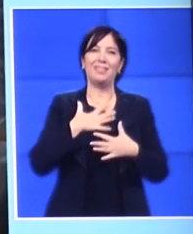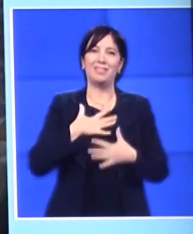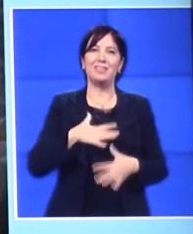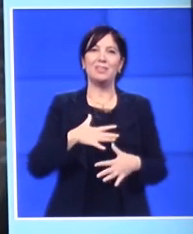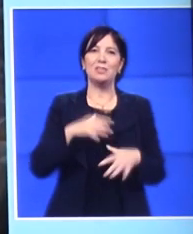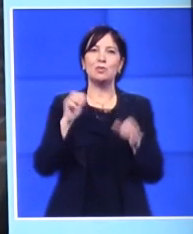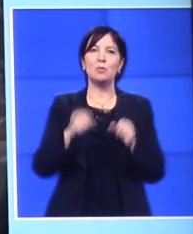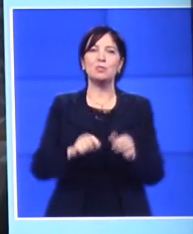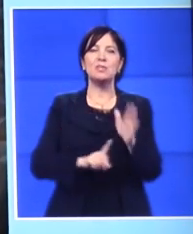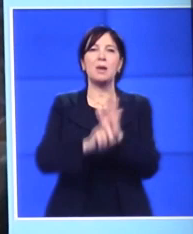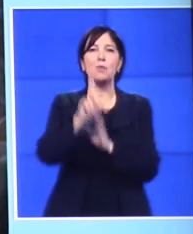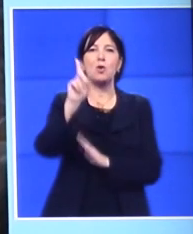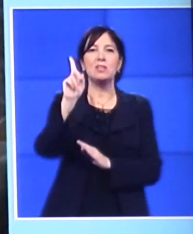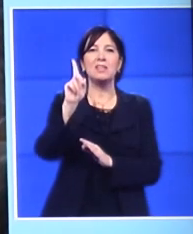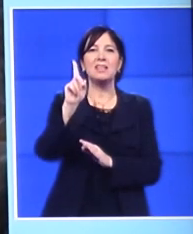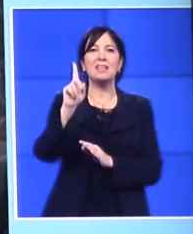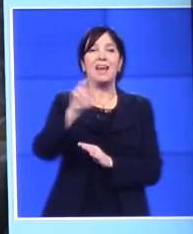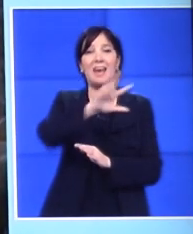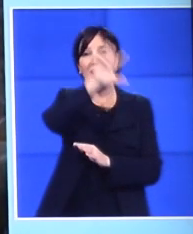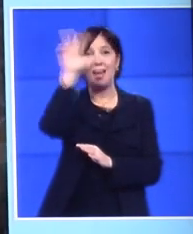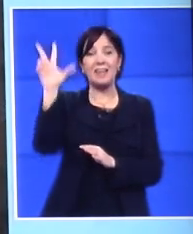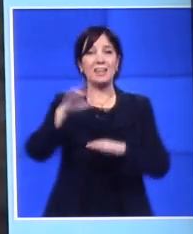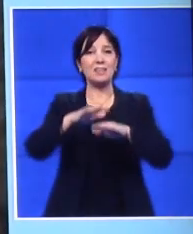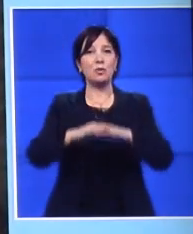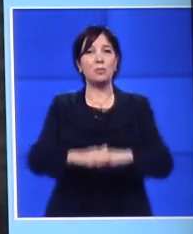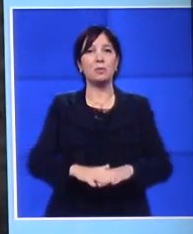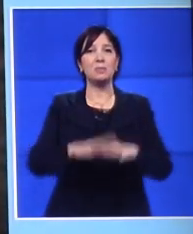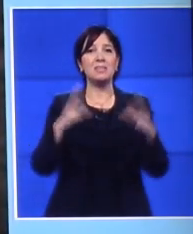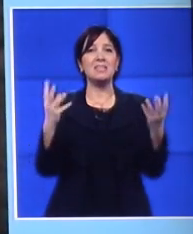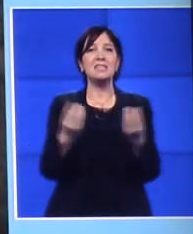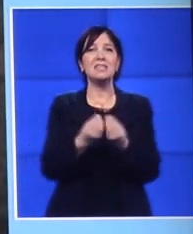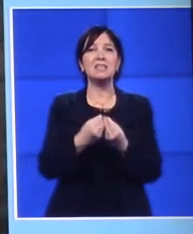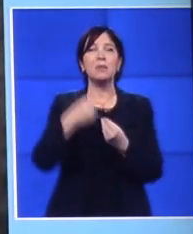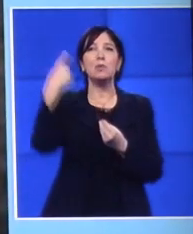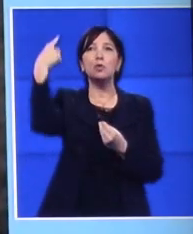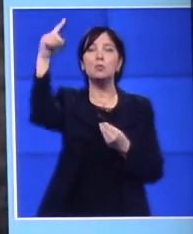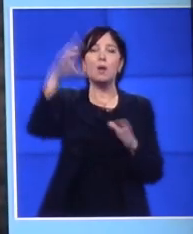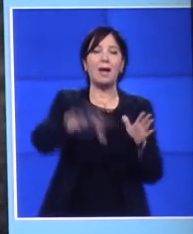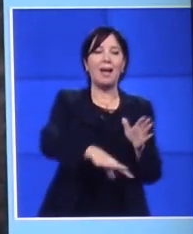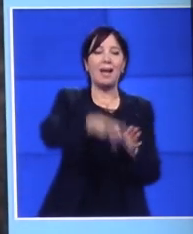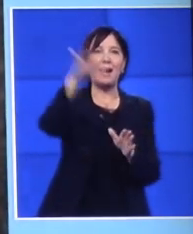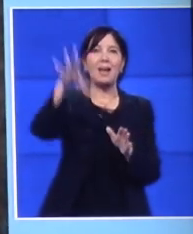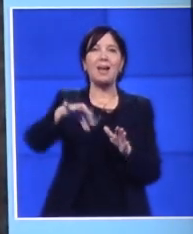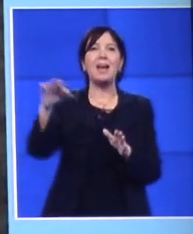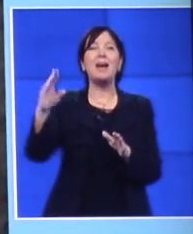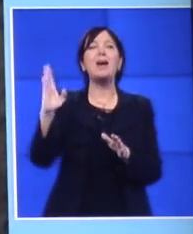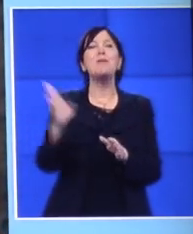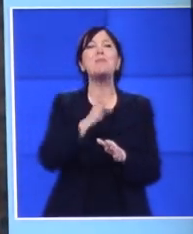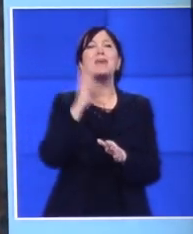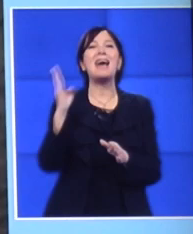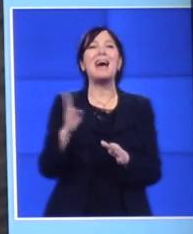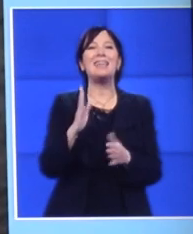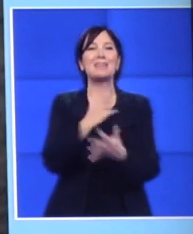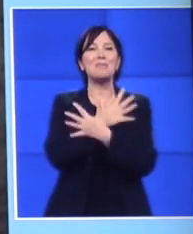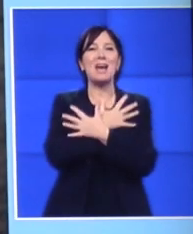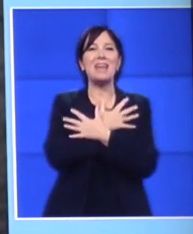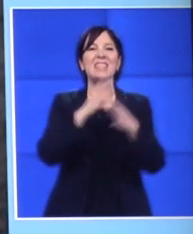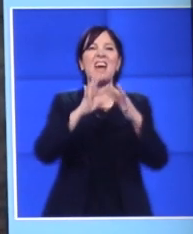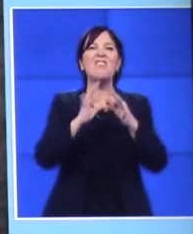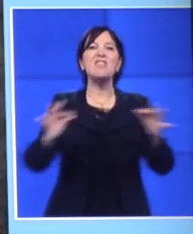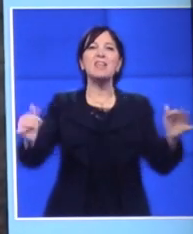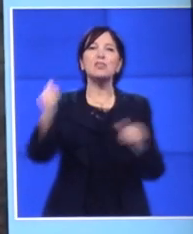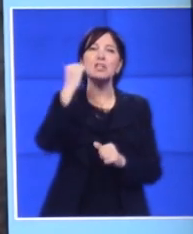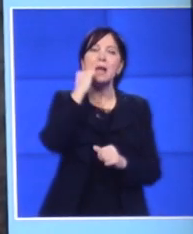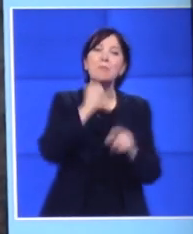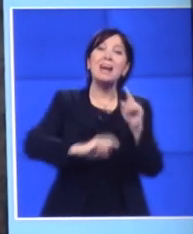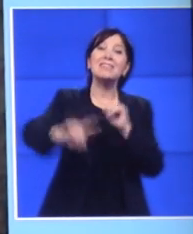possiamo ottenere il regno promesso insieme con i tuoi eletti, con la Beata Maria, Vergine e Madre di